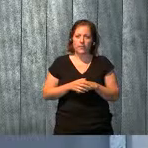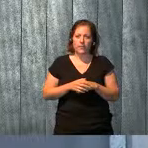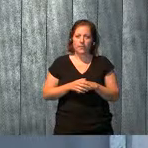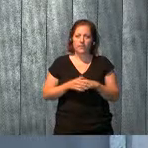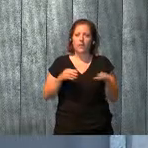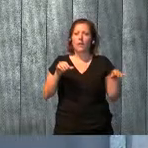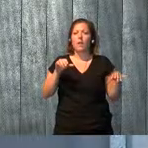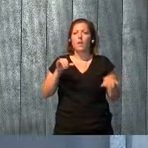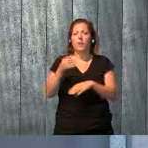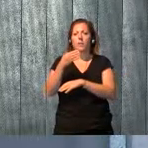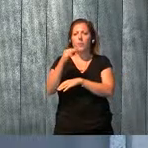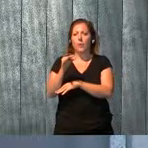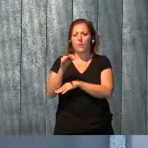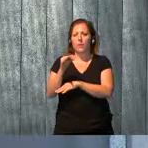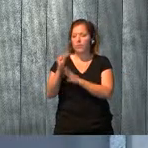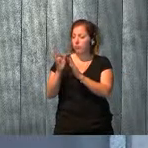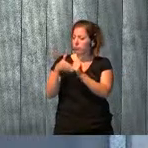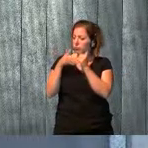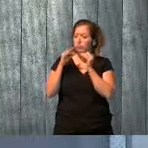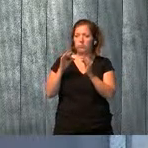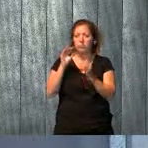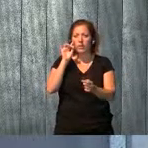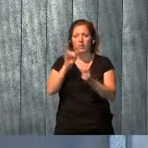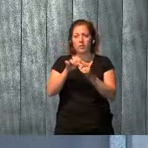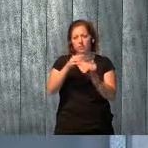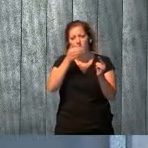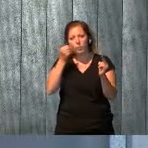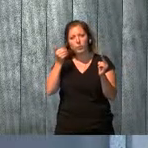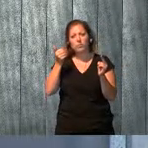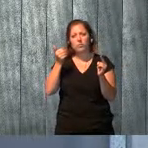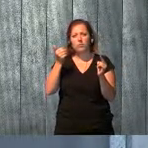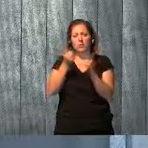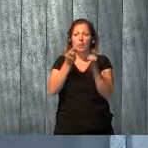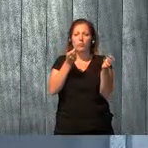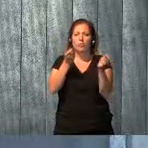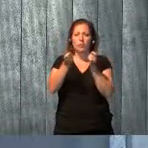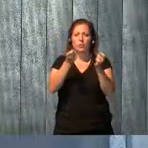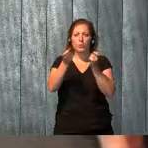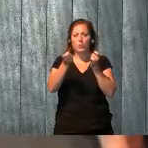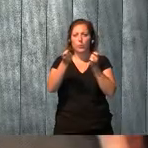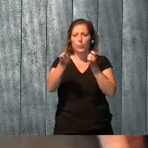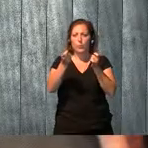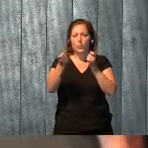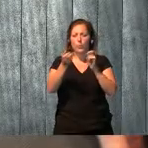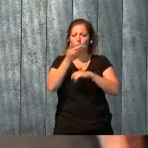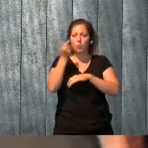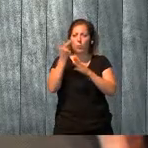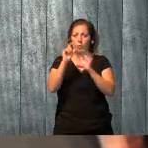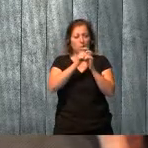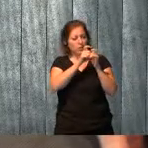L'AIMF nous accompagne pour améliorer donc la gestion même de nos